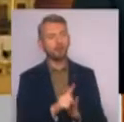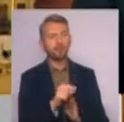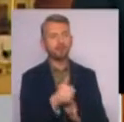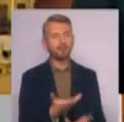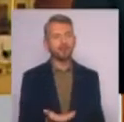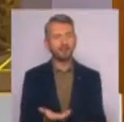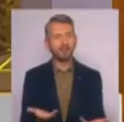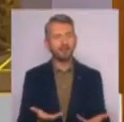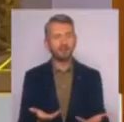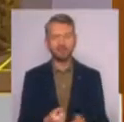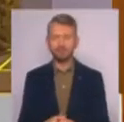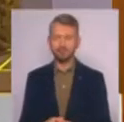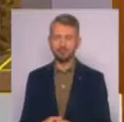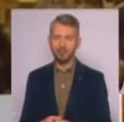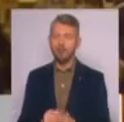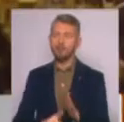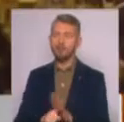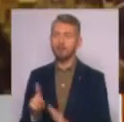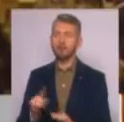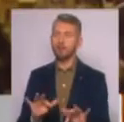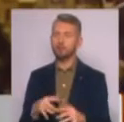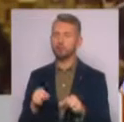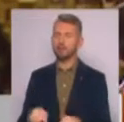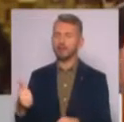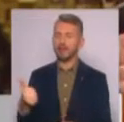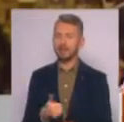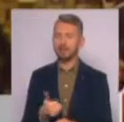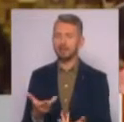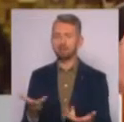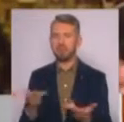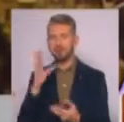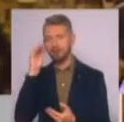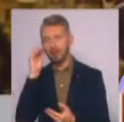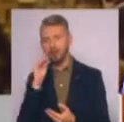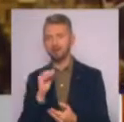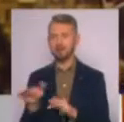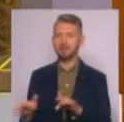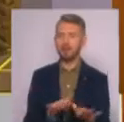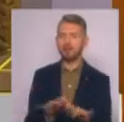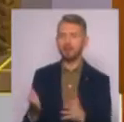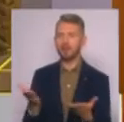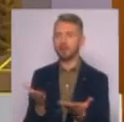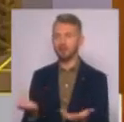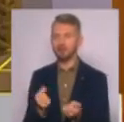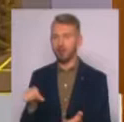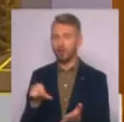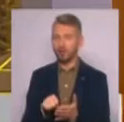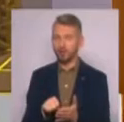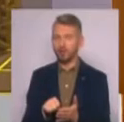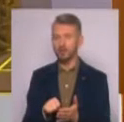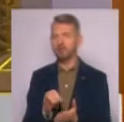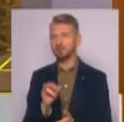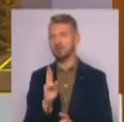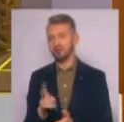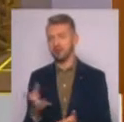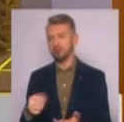з питання, що відбулося на цій неділі, в які дати, заходи, в яких приймає участь, і як